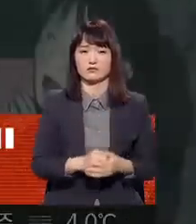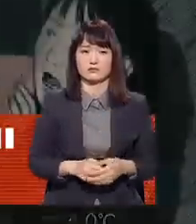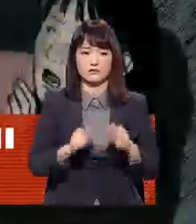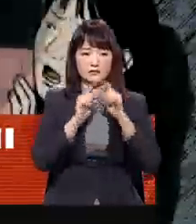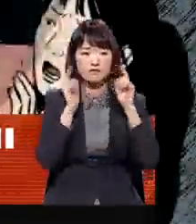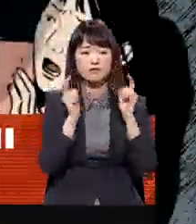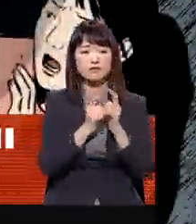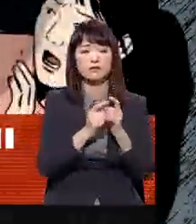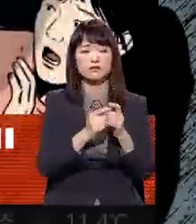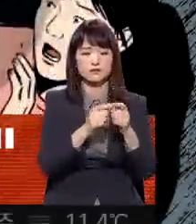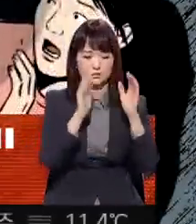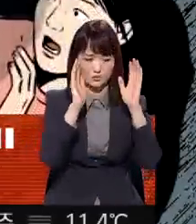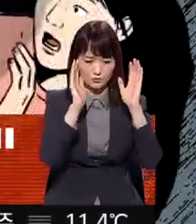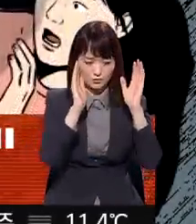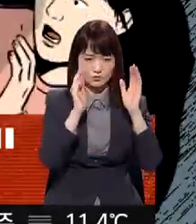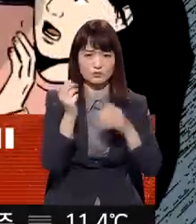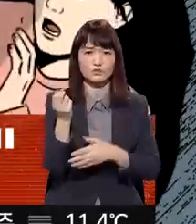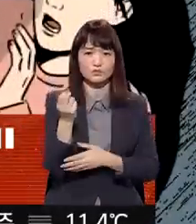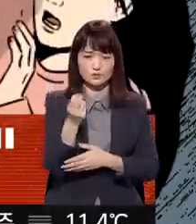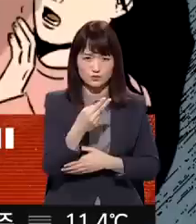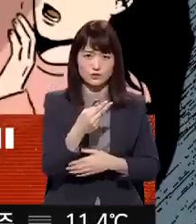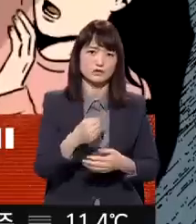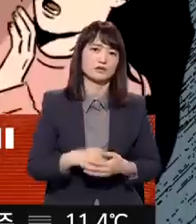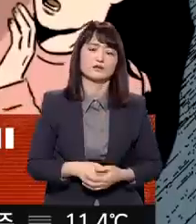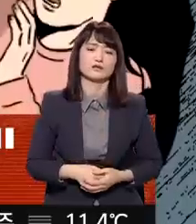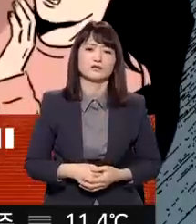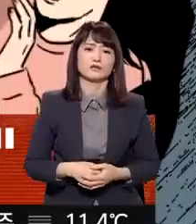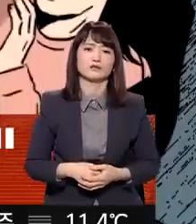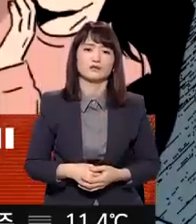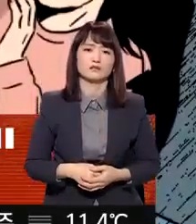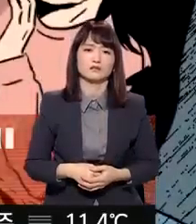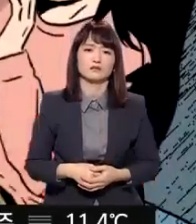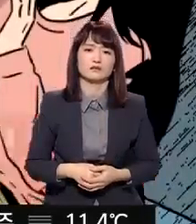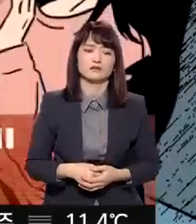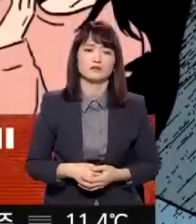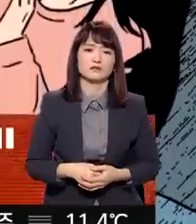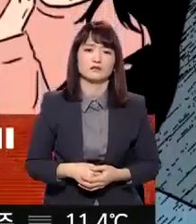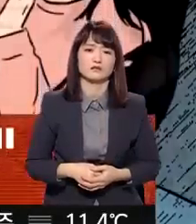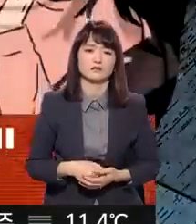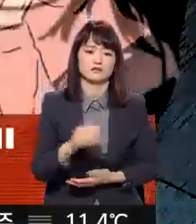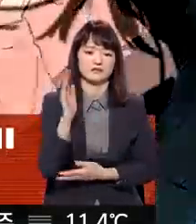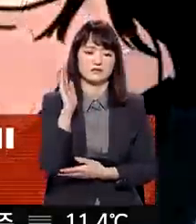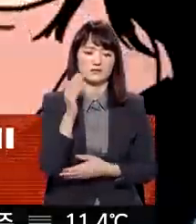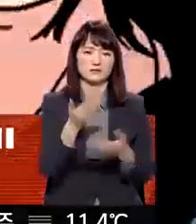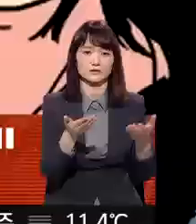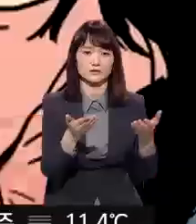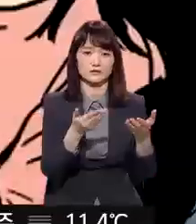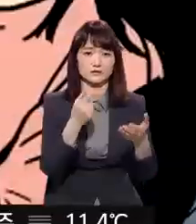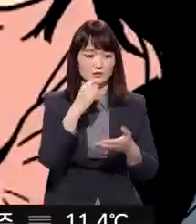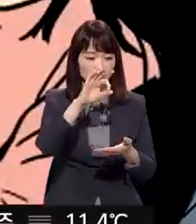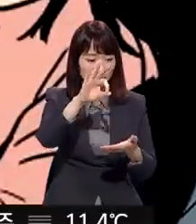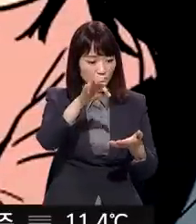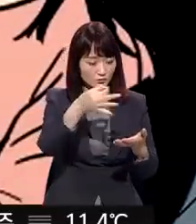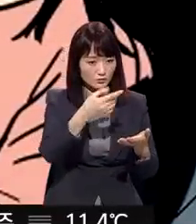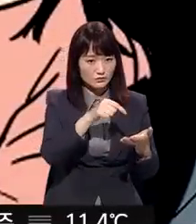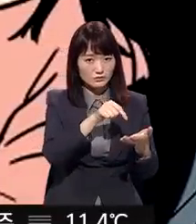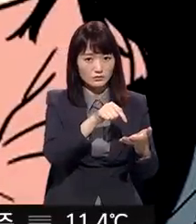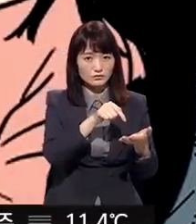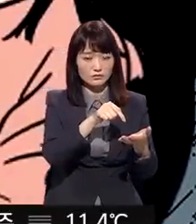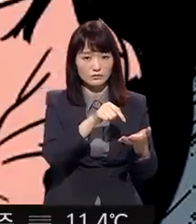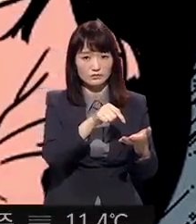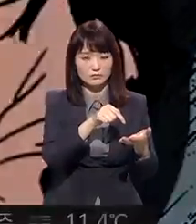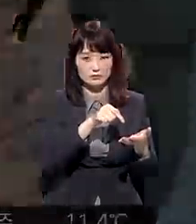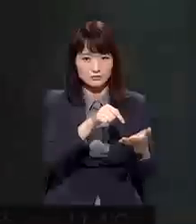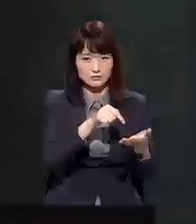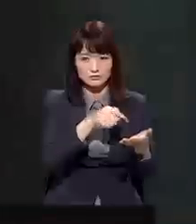학원을 운영한 것 같은데 거기에 강사로 일하게 했습니다. 강사로 일했으니까 당연히 봉급이 나와야 되죠. 대가를 줘야 되는데